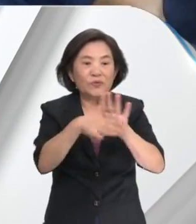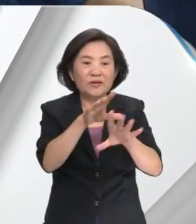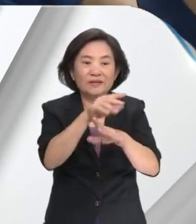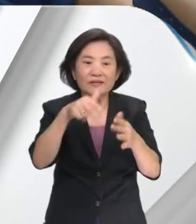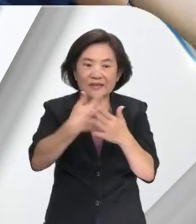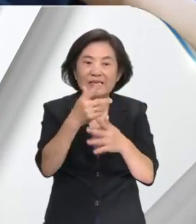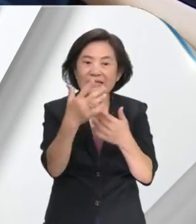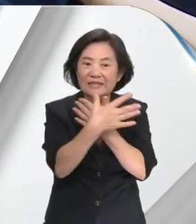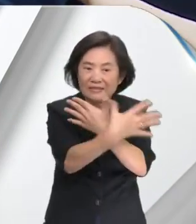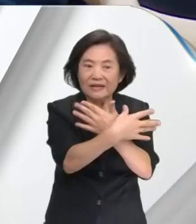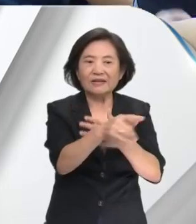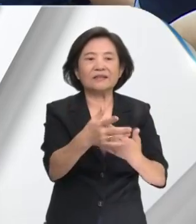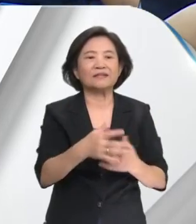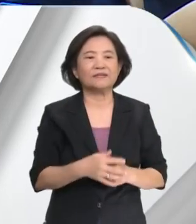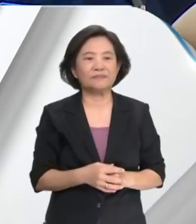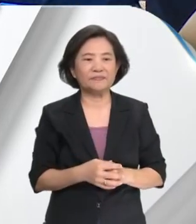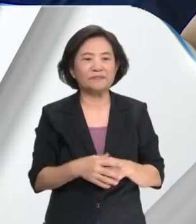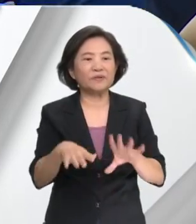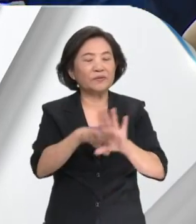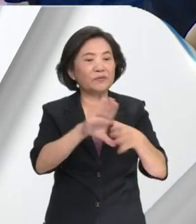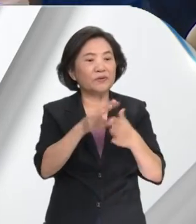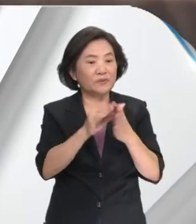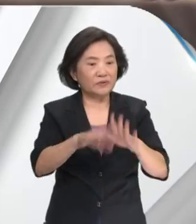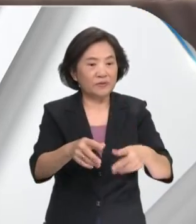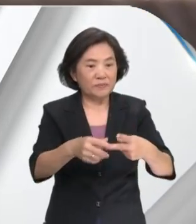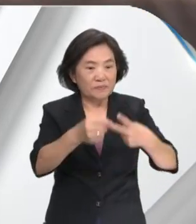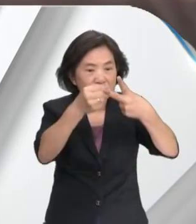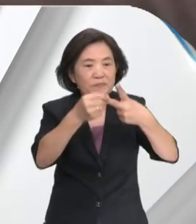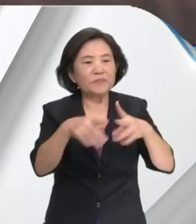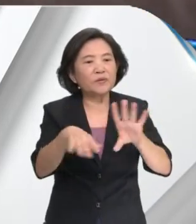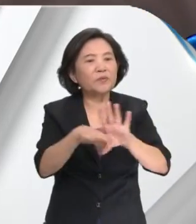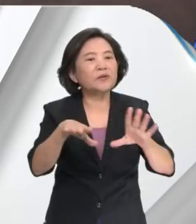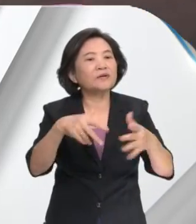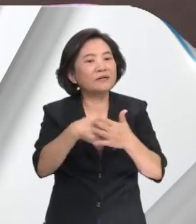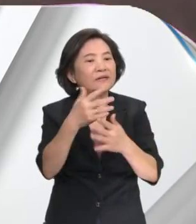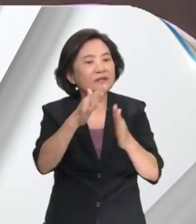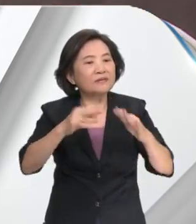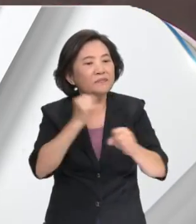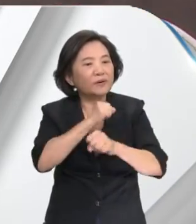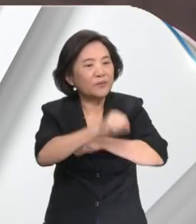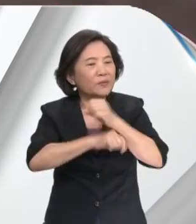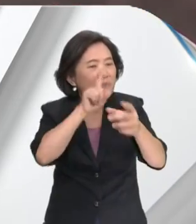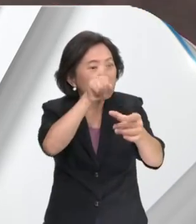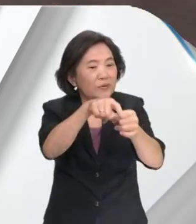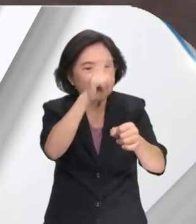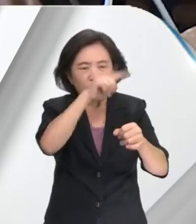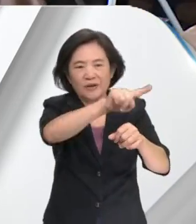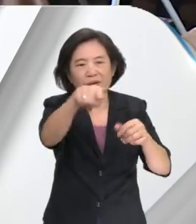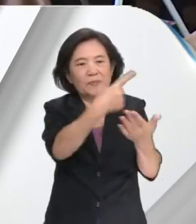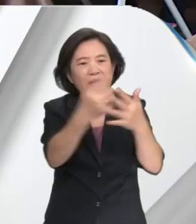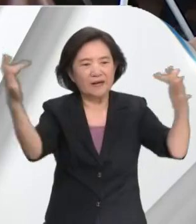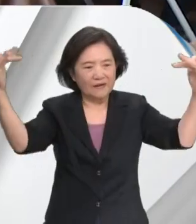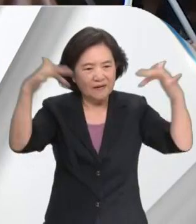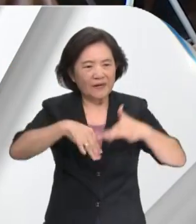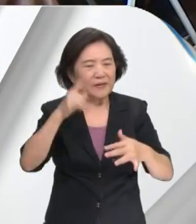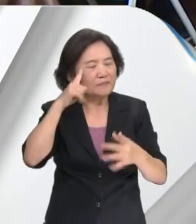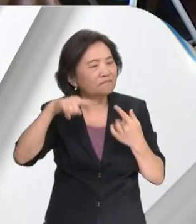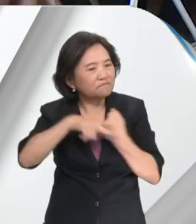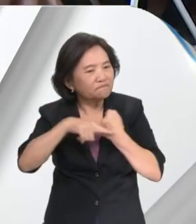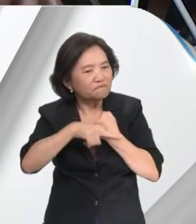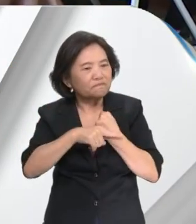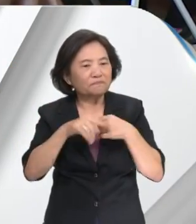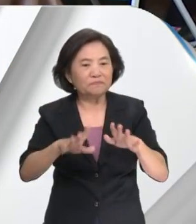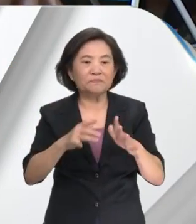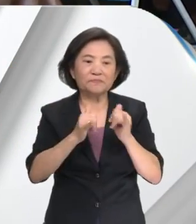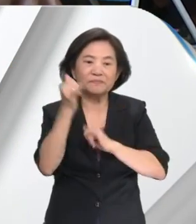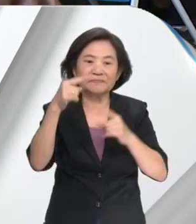荣。 新竹县文化局强调，判天意台文艺奖的目的是要打帮大家乡下来发声，结合天台人文科学的创